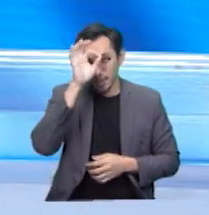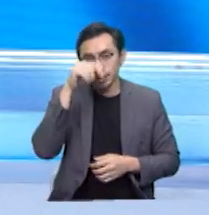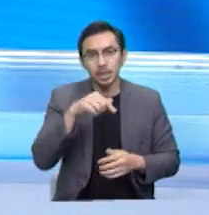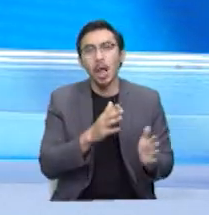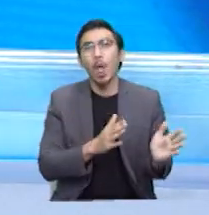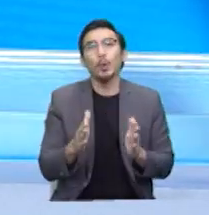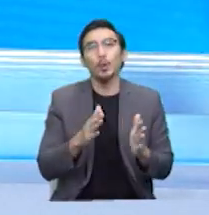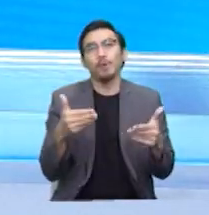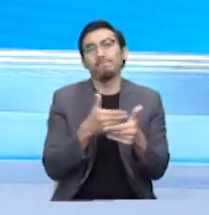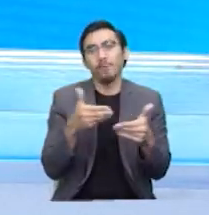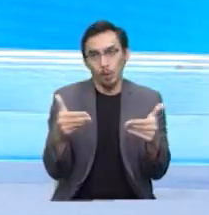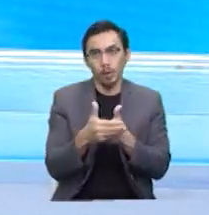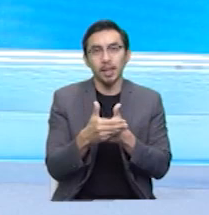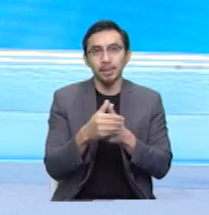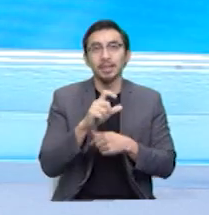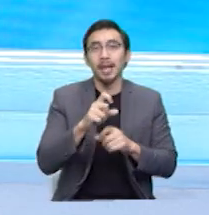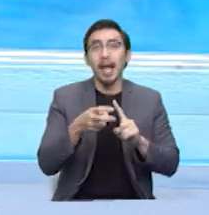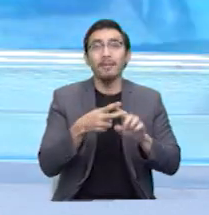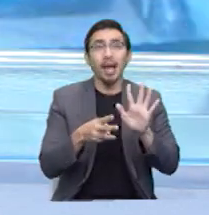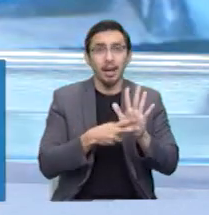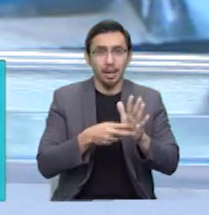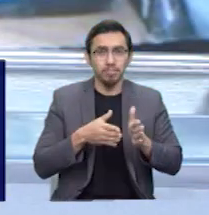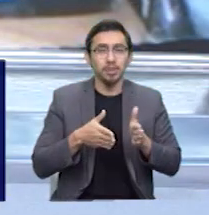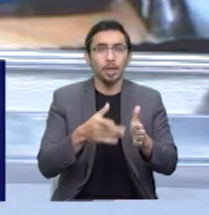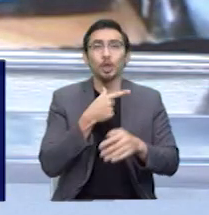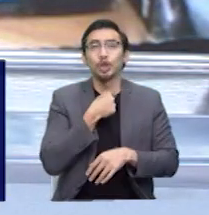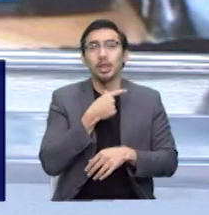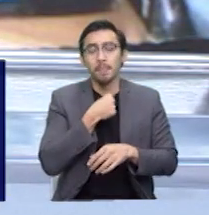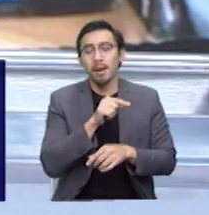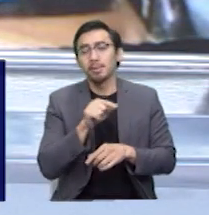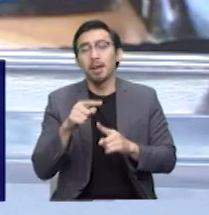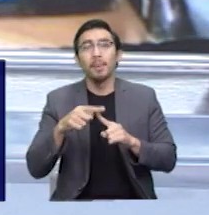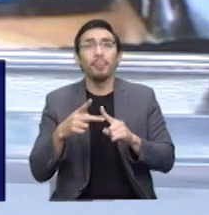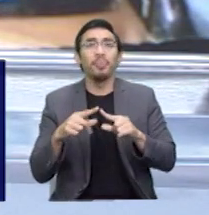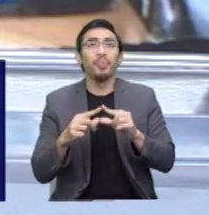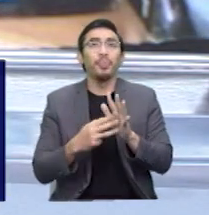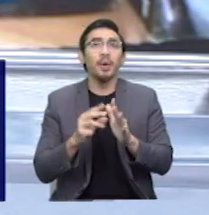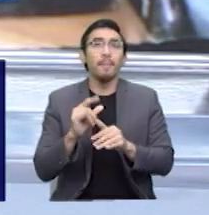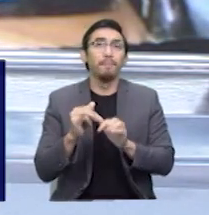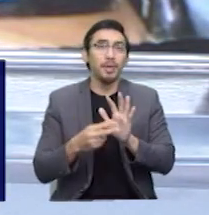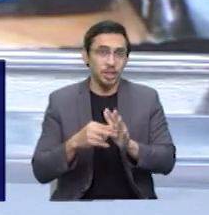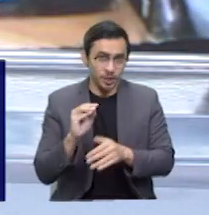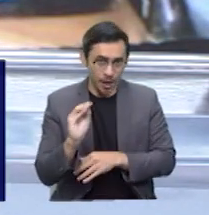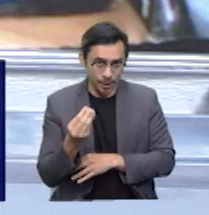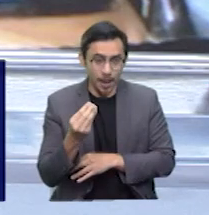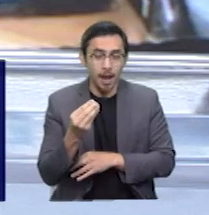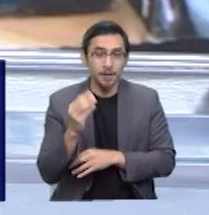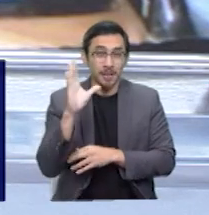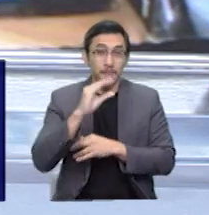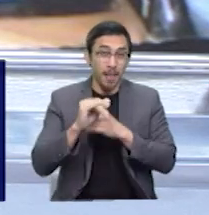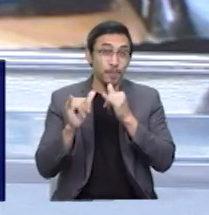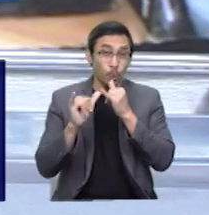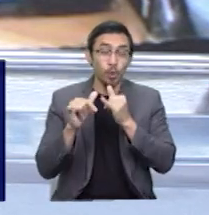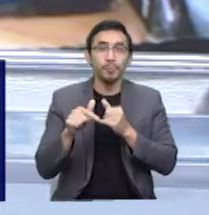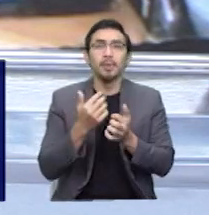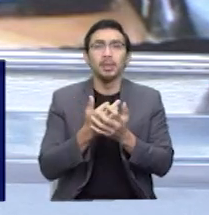Polda Metro Jaya memperlakukan rekayasa lalu lintas selama Car Free Night di sepanjang ruas Jalan Sudirman Tamrin, Jakarta pada malam pergantian